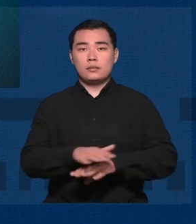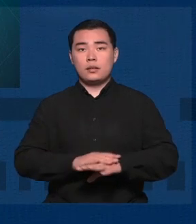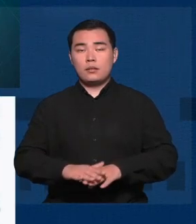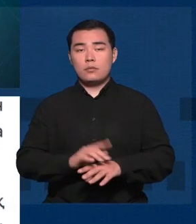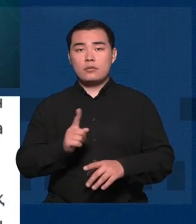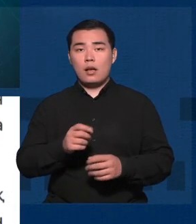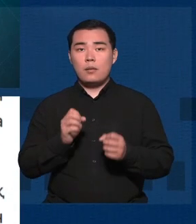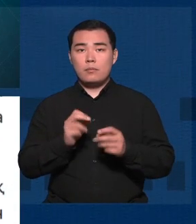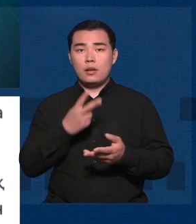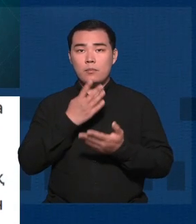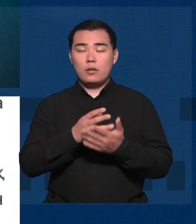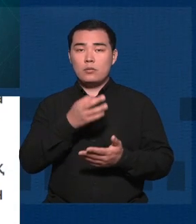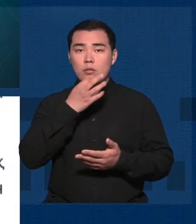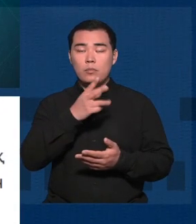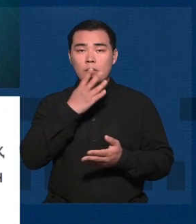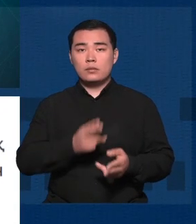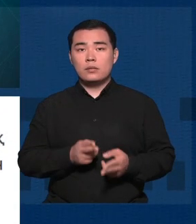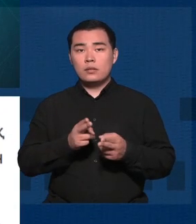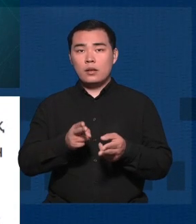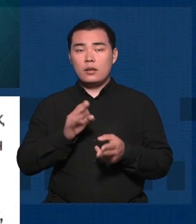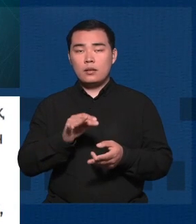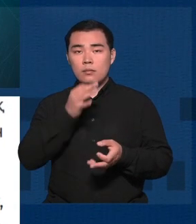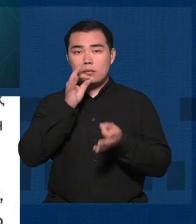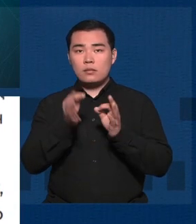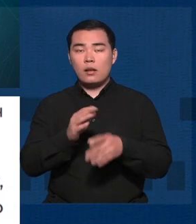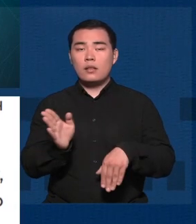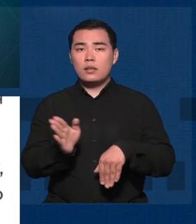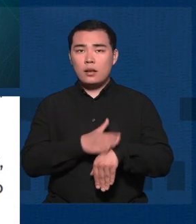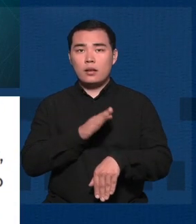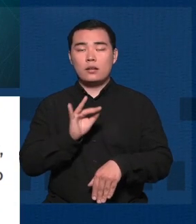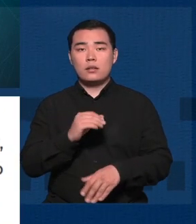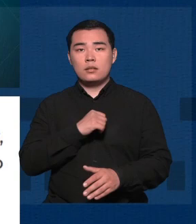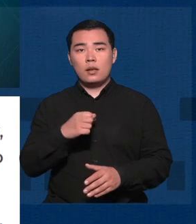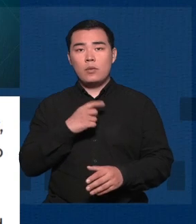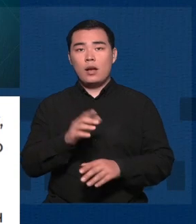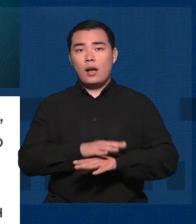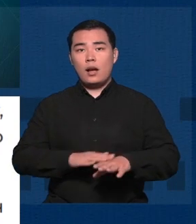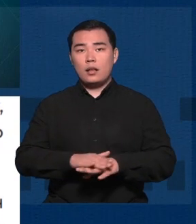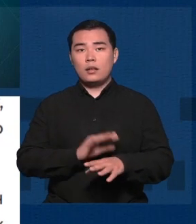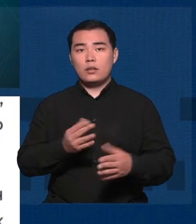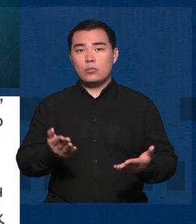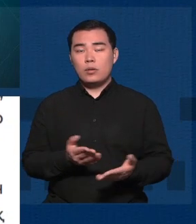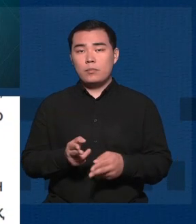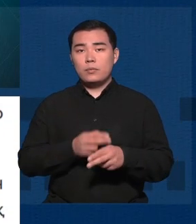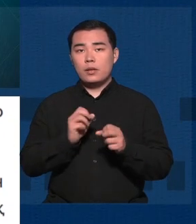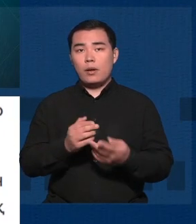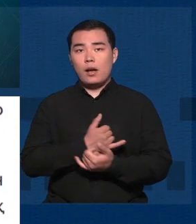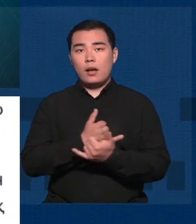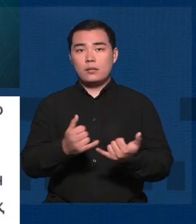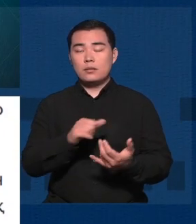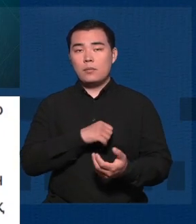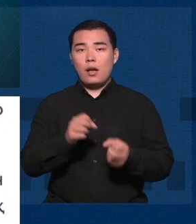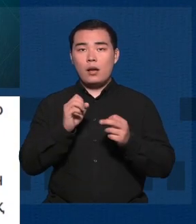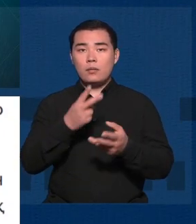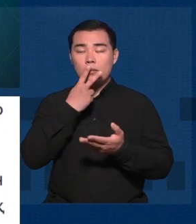қатер төндіретін кез келген қастандықпен зұлымдықты батыл айыптайтын, әрі оны халықаралық және өңірлік қауіпсіздікке төнген зор қауіп